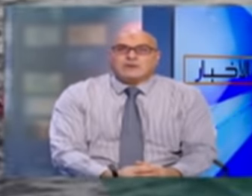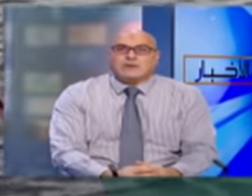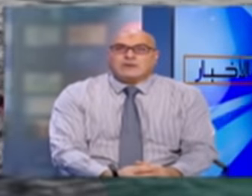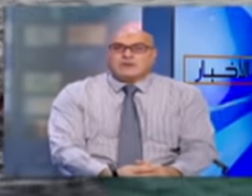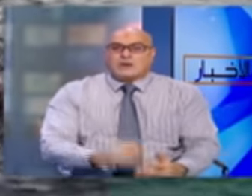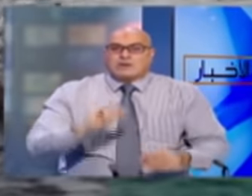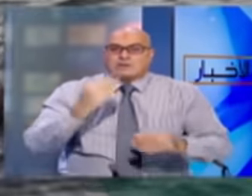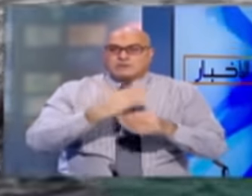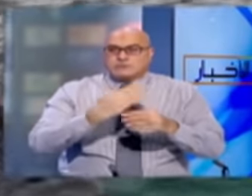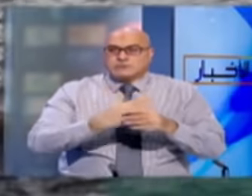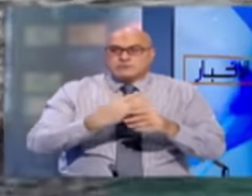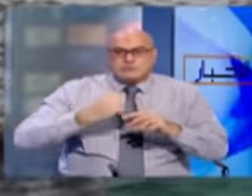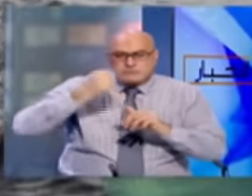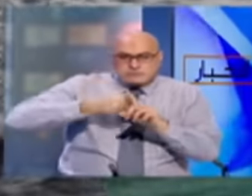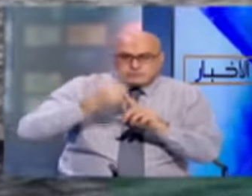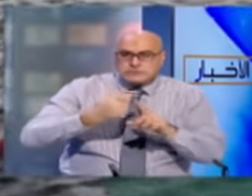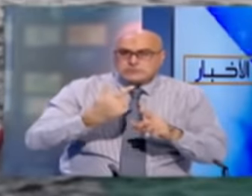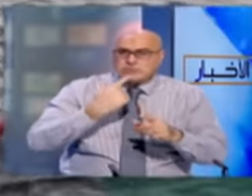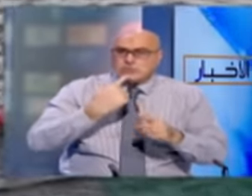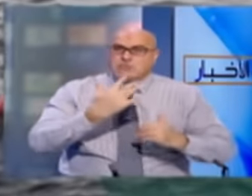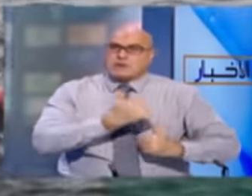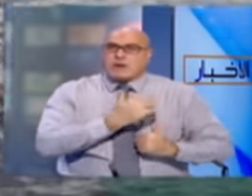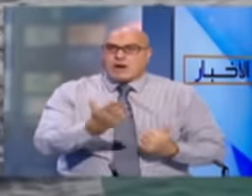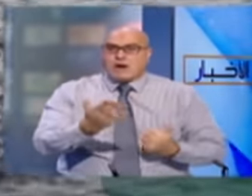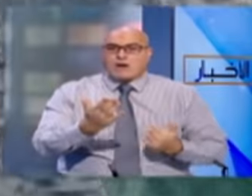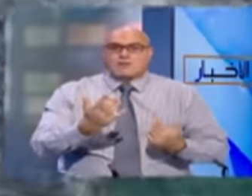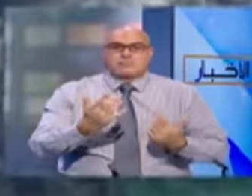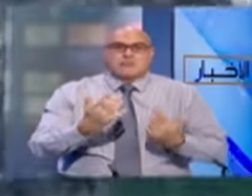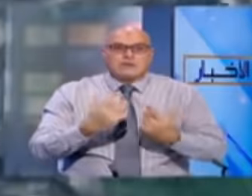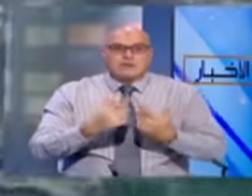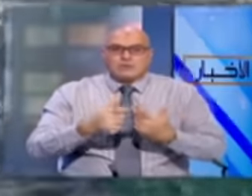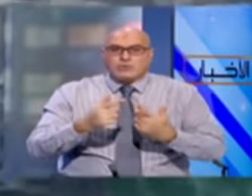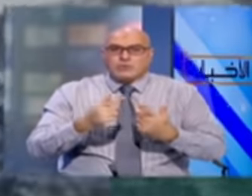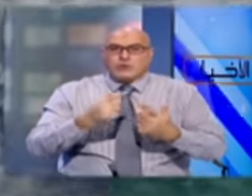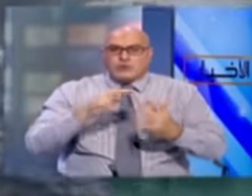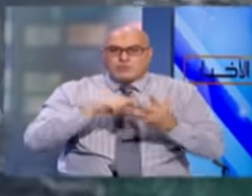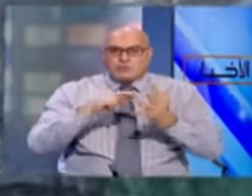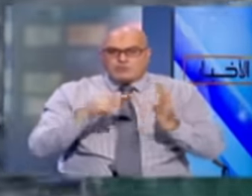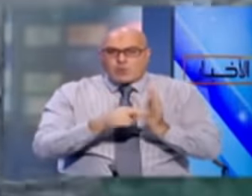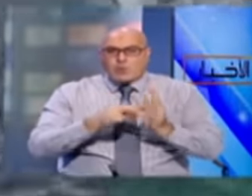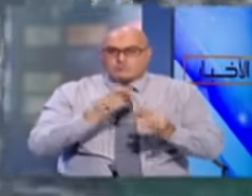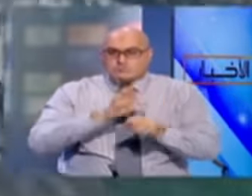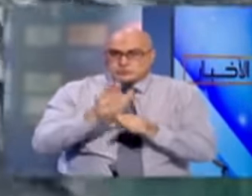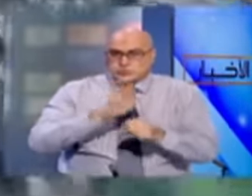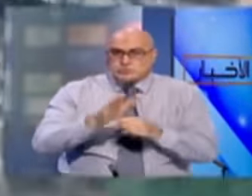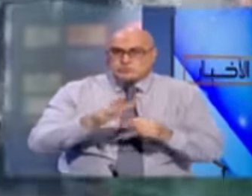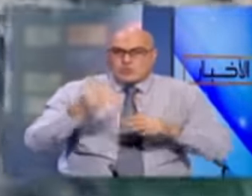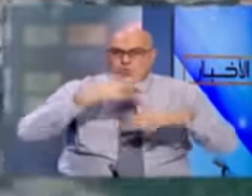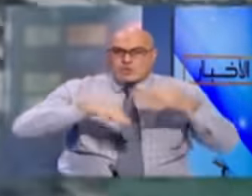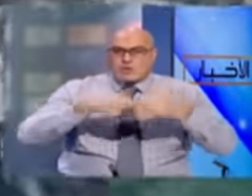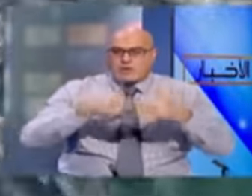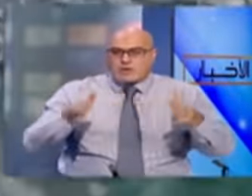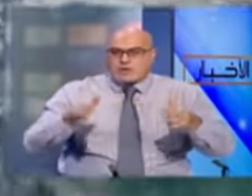هذه التدخلات الجهود التي تبذلها قواتنا البحرية في إطار تنفيذ مختلف مهام في عرض